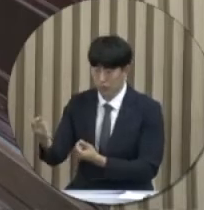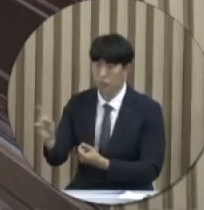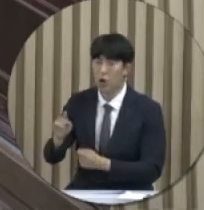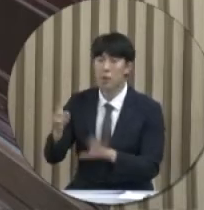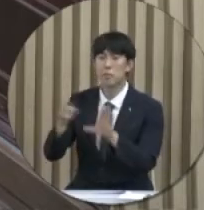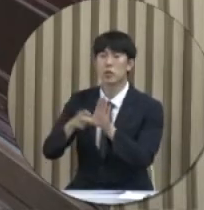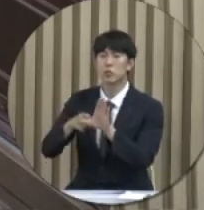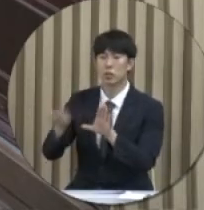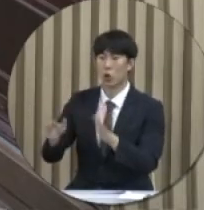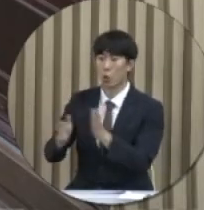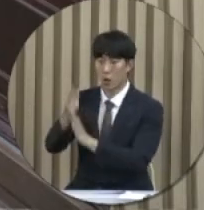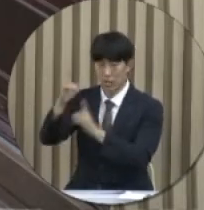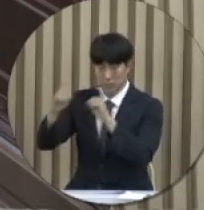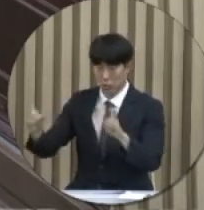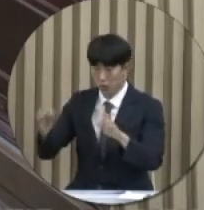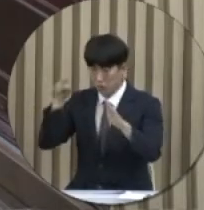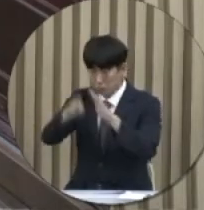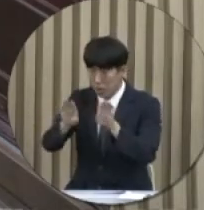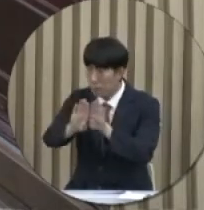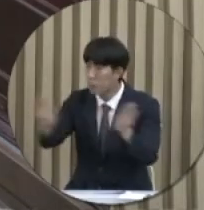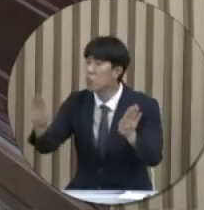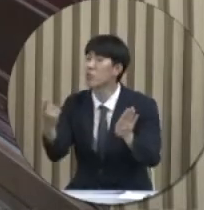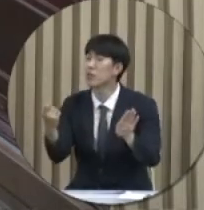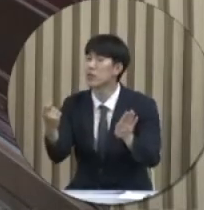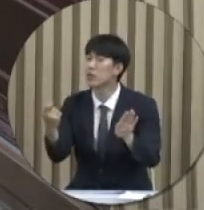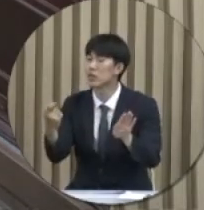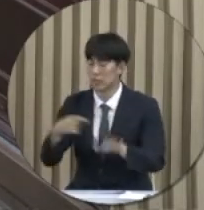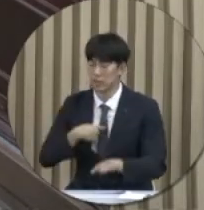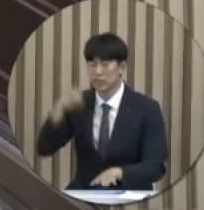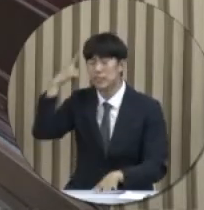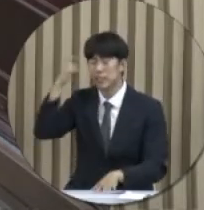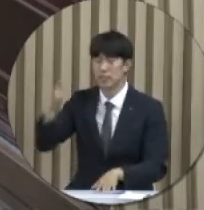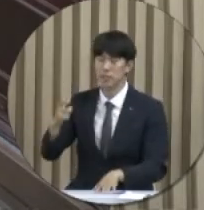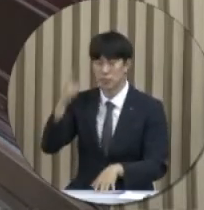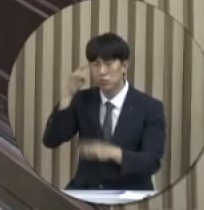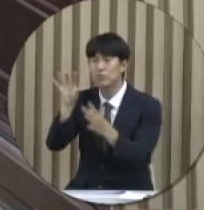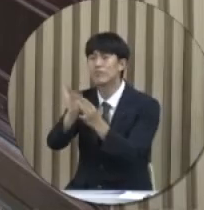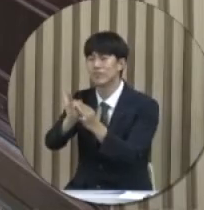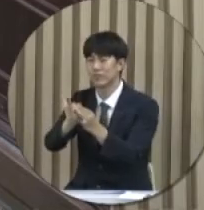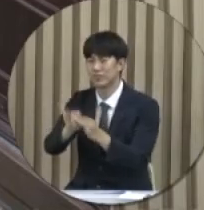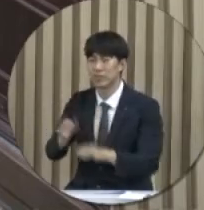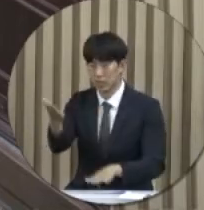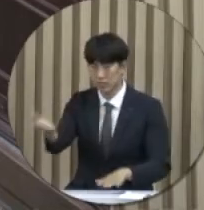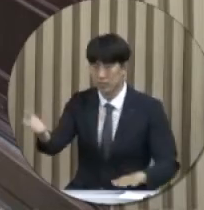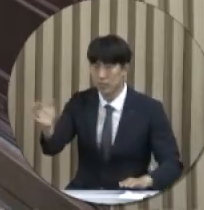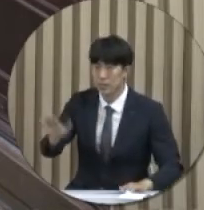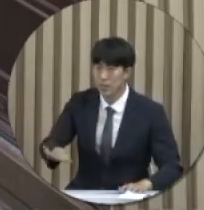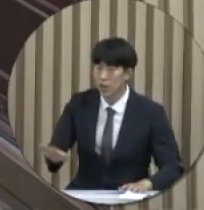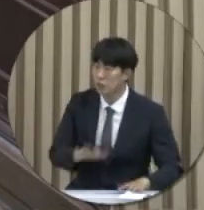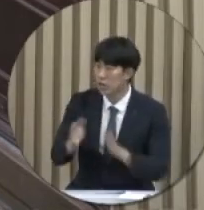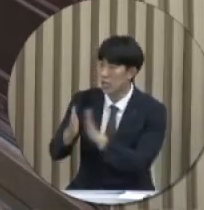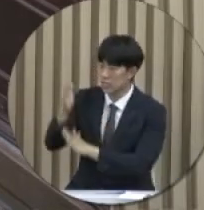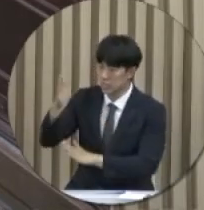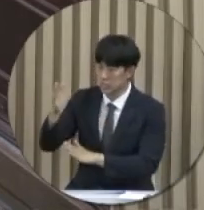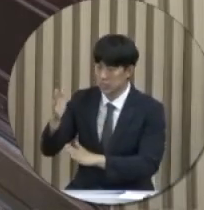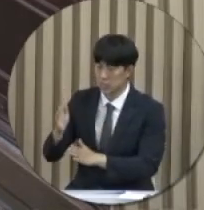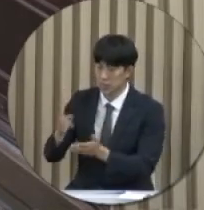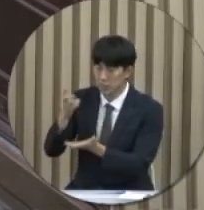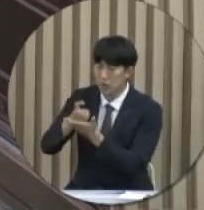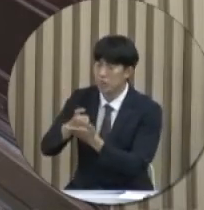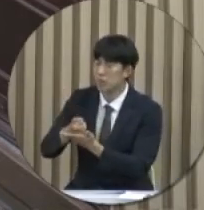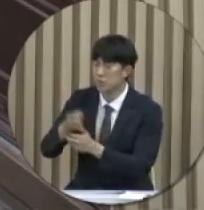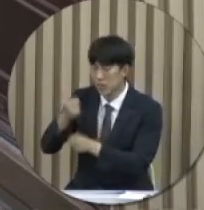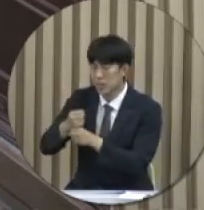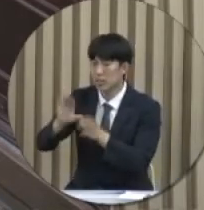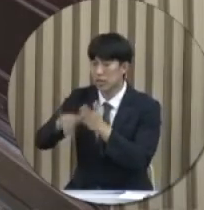병점이 화성 전체적으로 관문이다 이런 생각에 크게 뭐 부정하지 않습니다. 그런데 우리가 시 정책을 짜면서